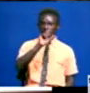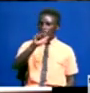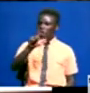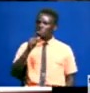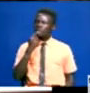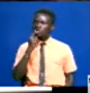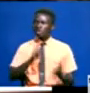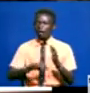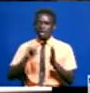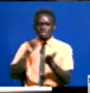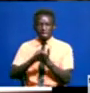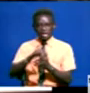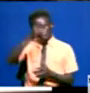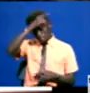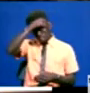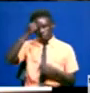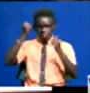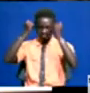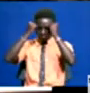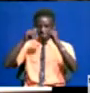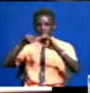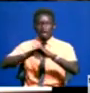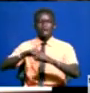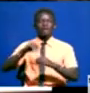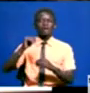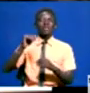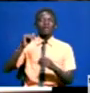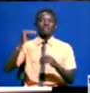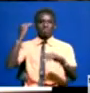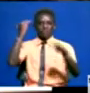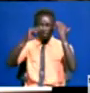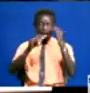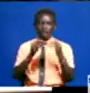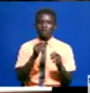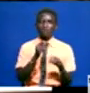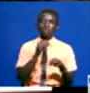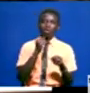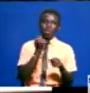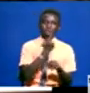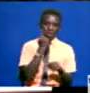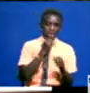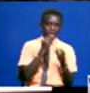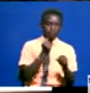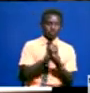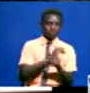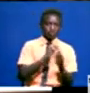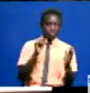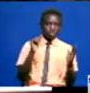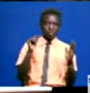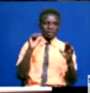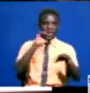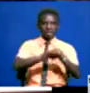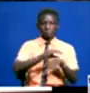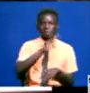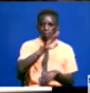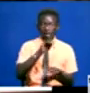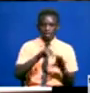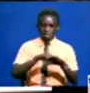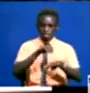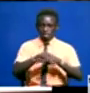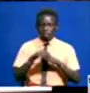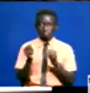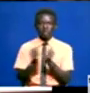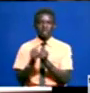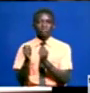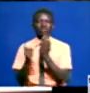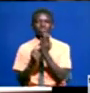at the university is nothing so long as you did not score a B in English or Kiswahili. So where do we take these students?